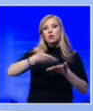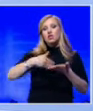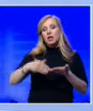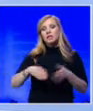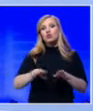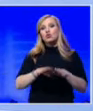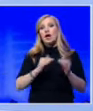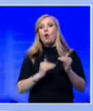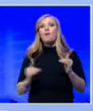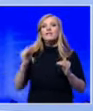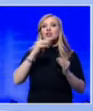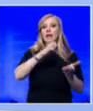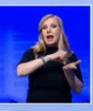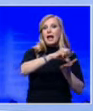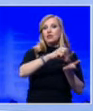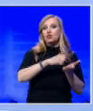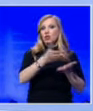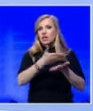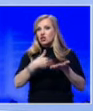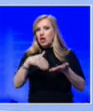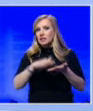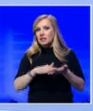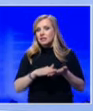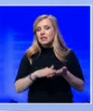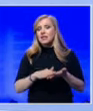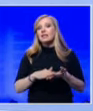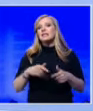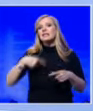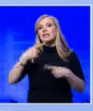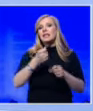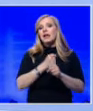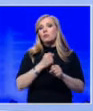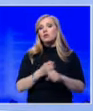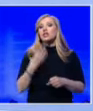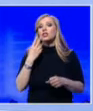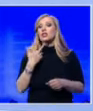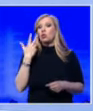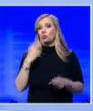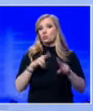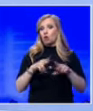увеличената разходна част следствие на решенията на предходното 48-о Народно събрание.